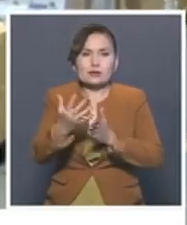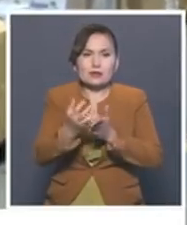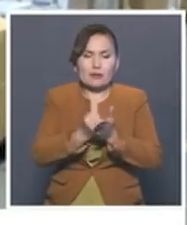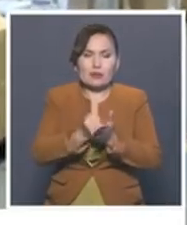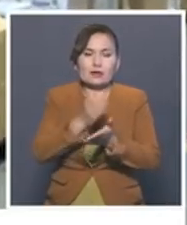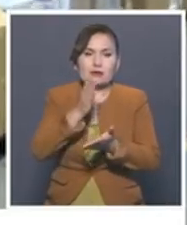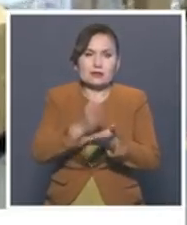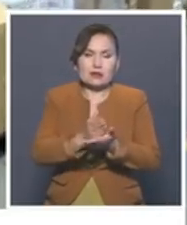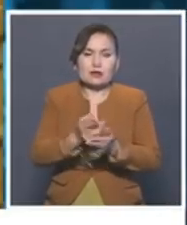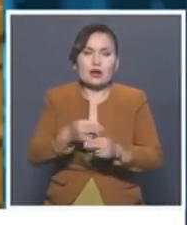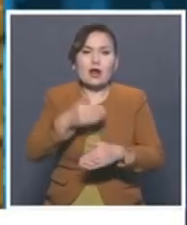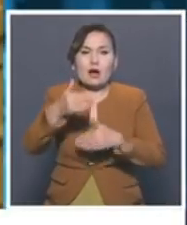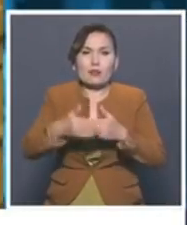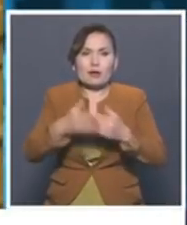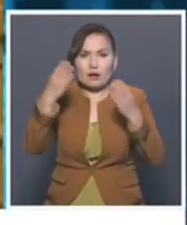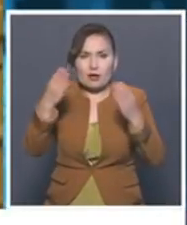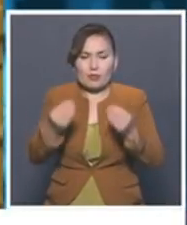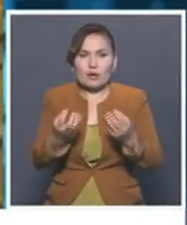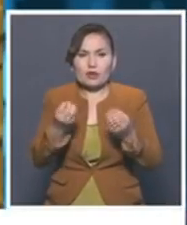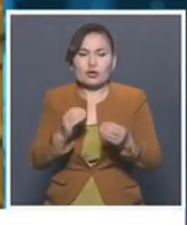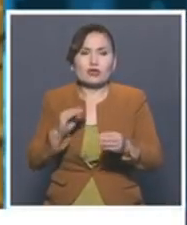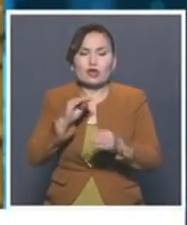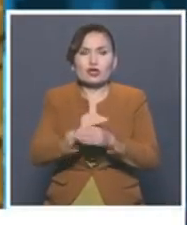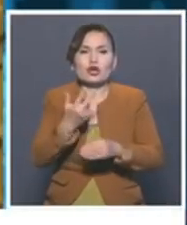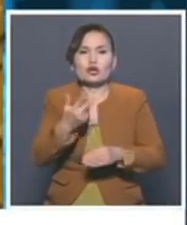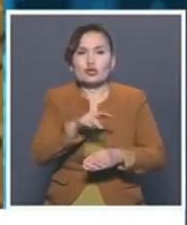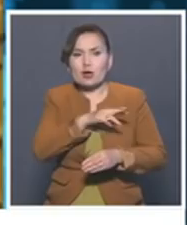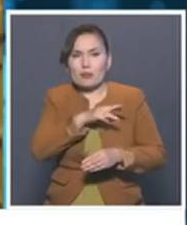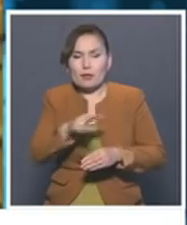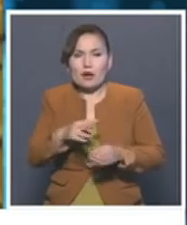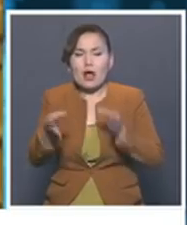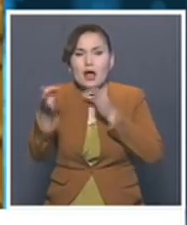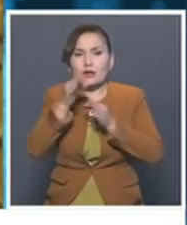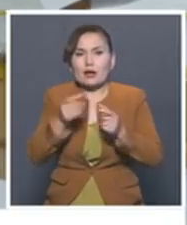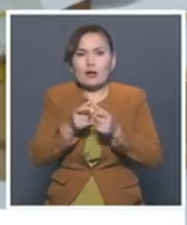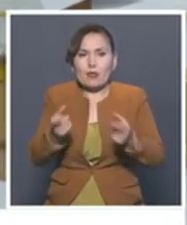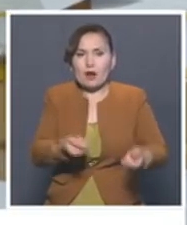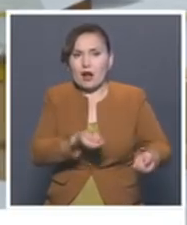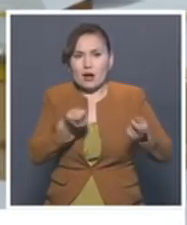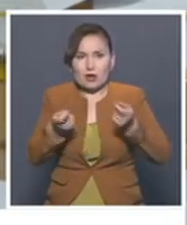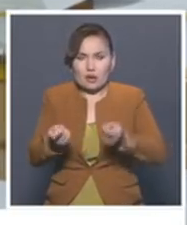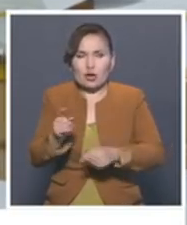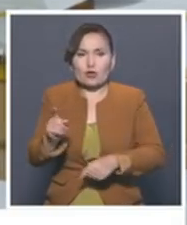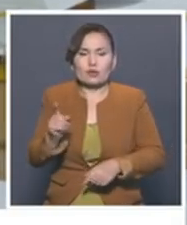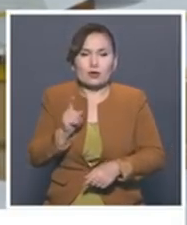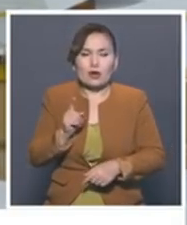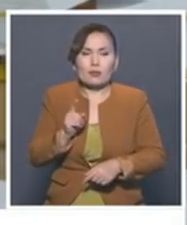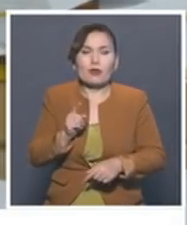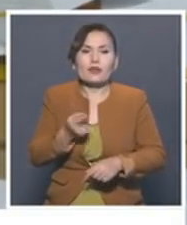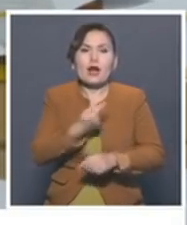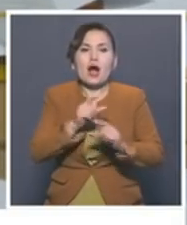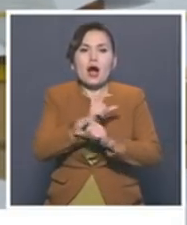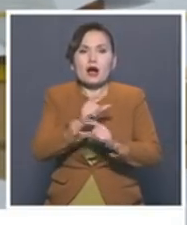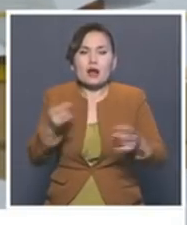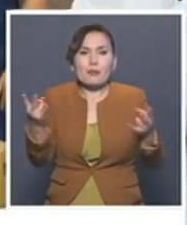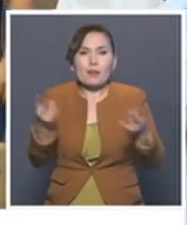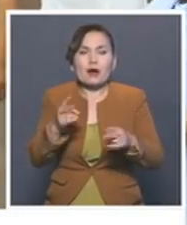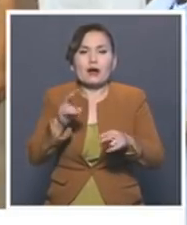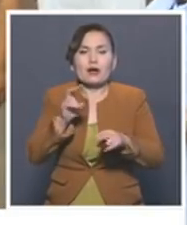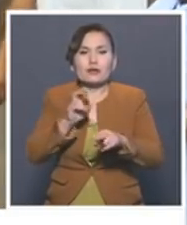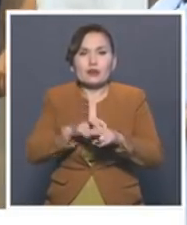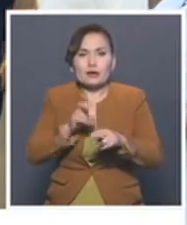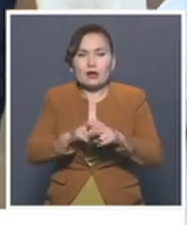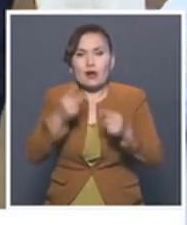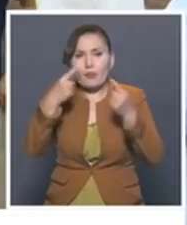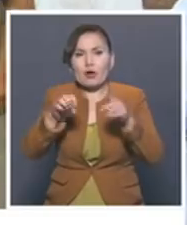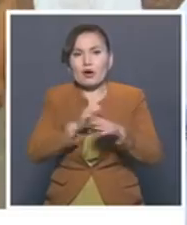Жақын аралықта тағы да 3 миллионға жуық дәрі-дәрмек келуін күтіп отырмыз. Қалада ауруханаларды қажетті медициналық жабдықтармен